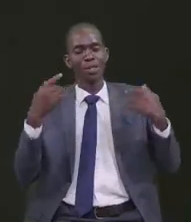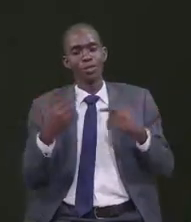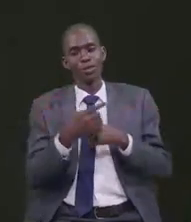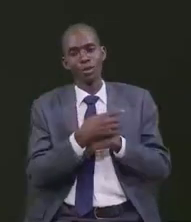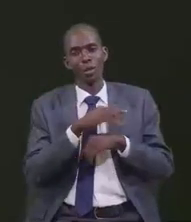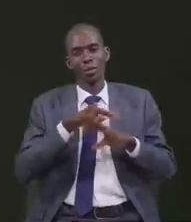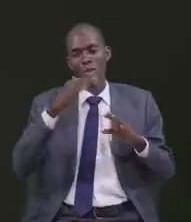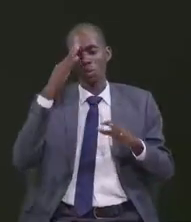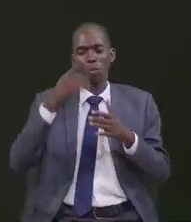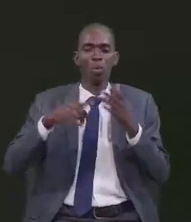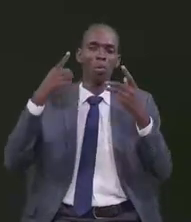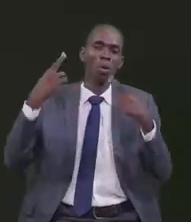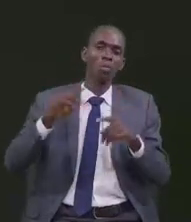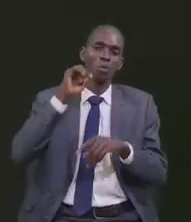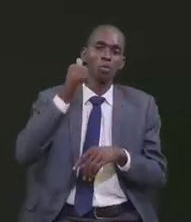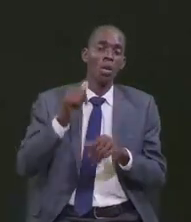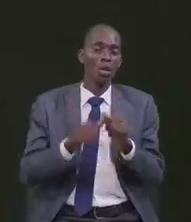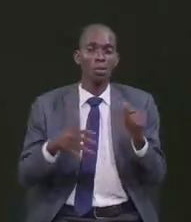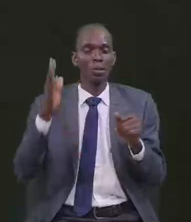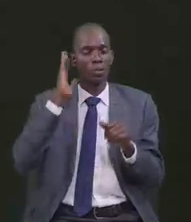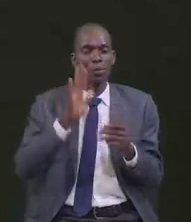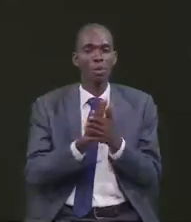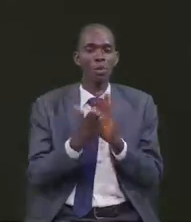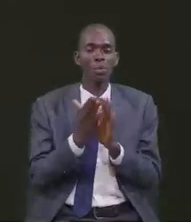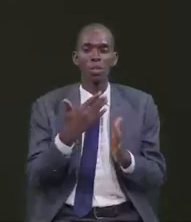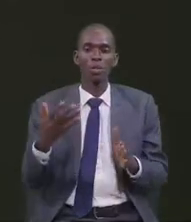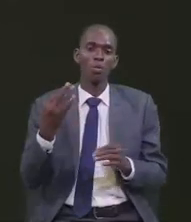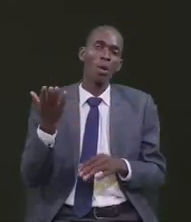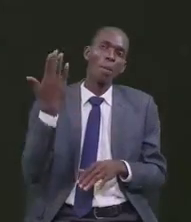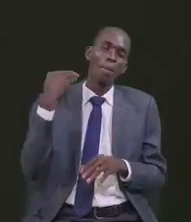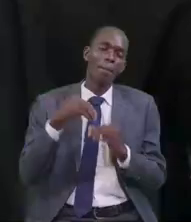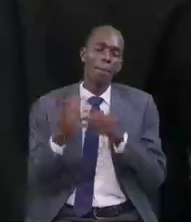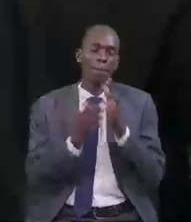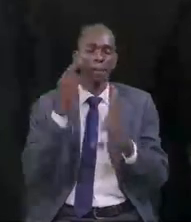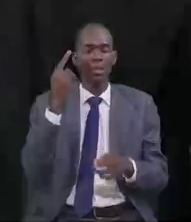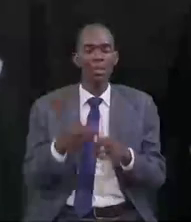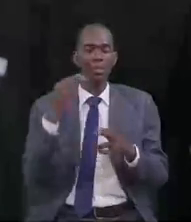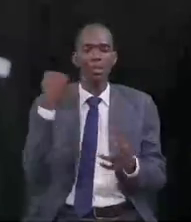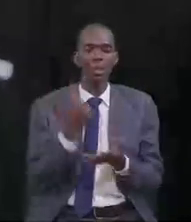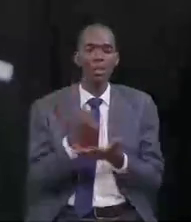encore. Tout va passer, s'écouler au nom de Jésus-Christ.